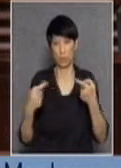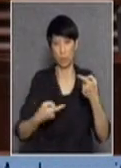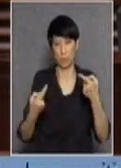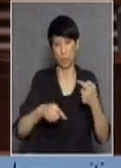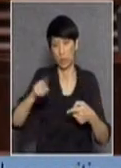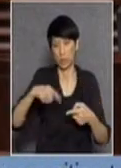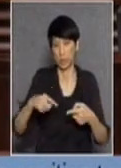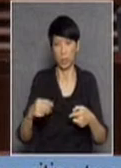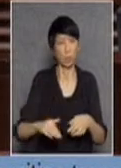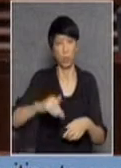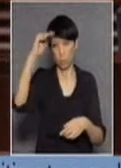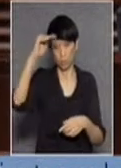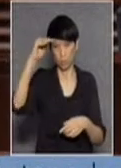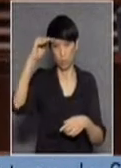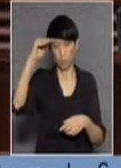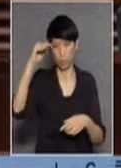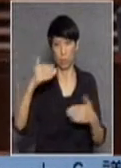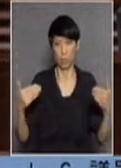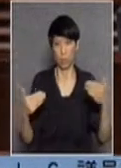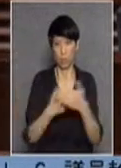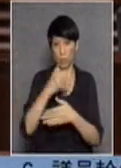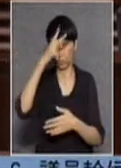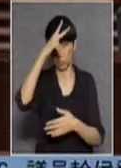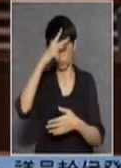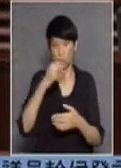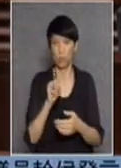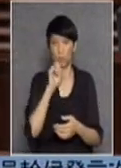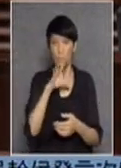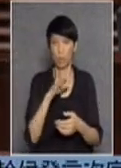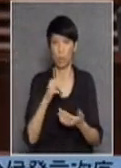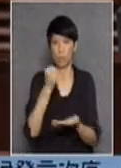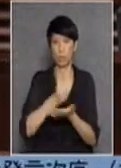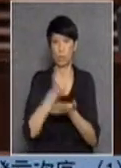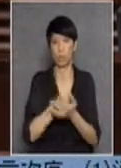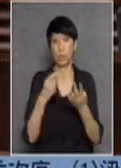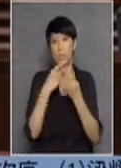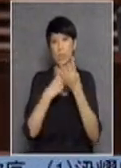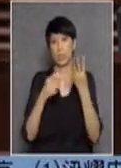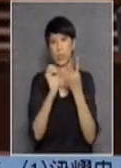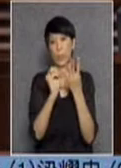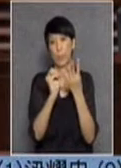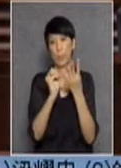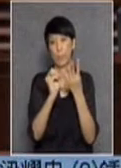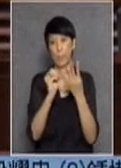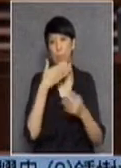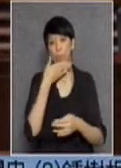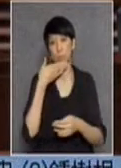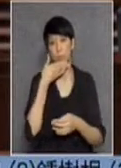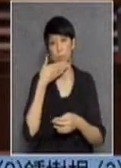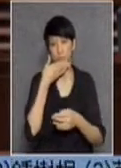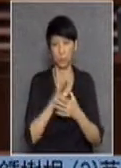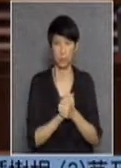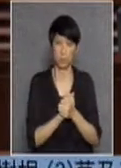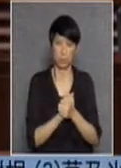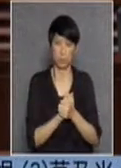了。运输署呢助纣为虐，出40个牌。咁就后生仔呢，有啲